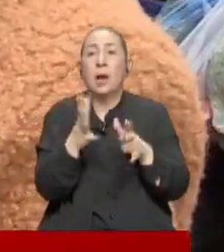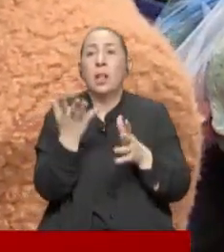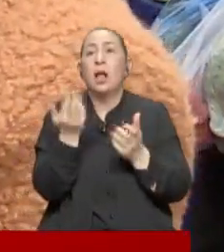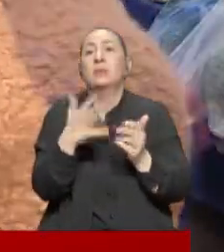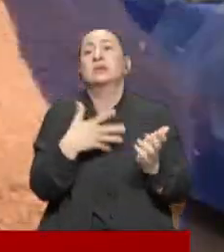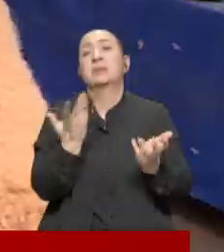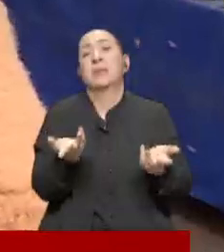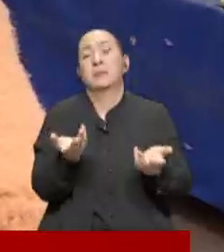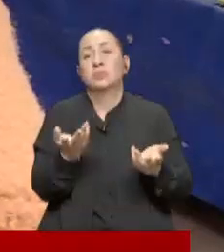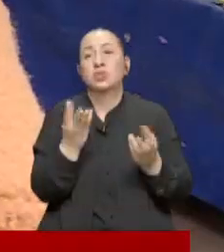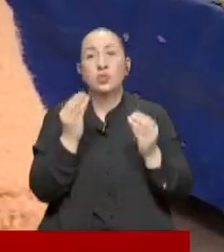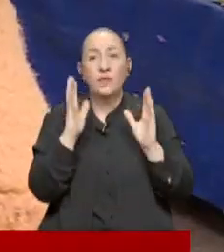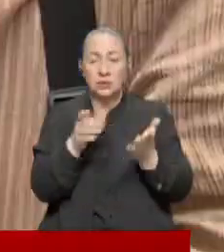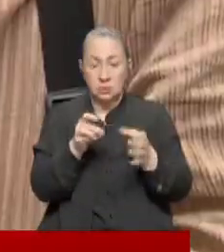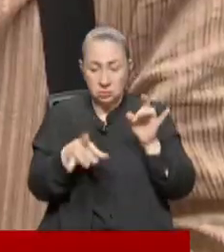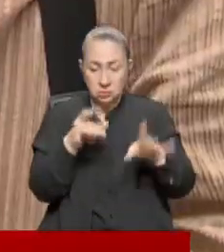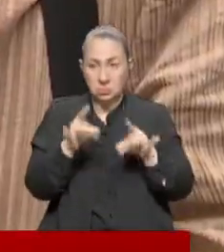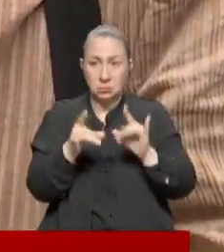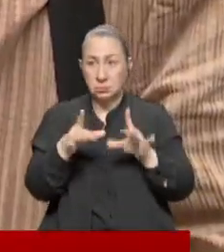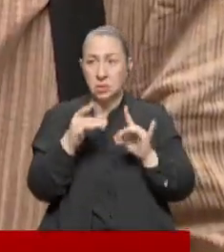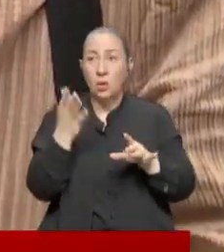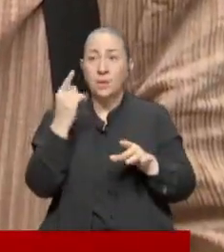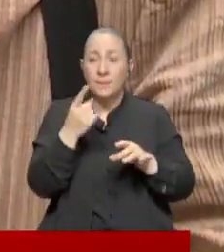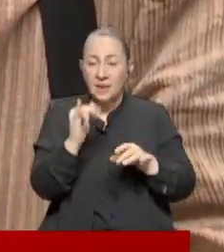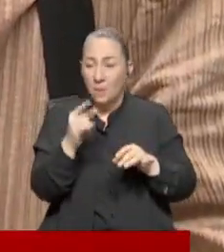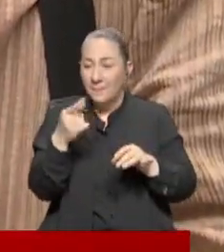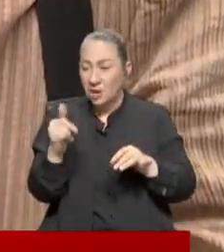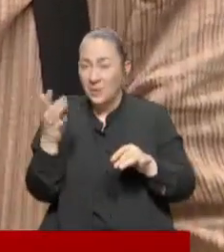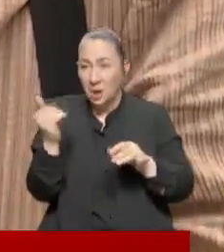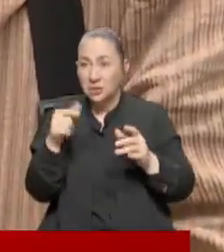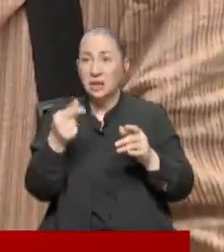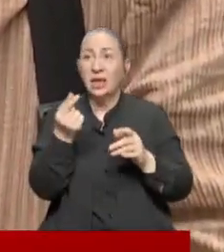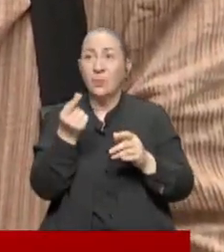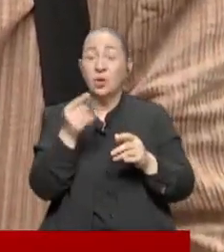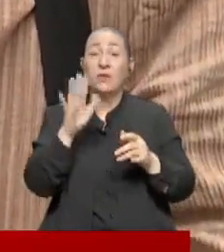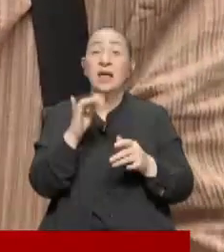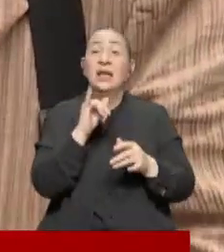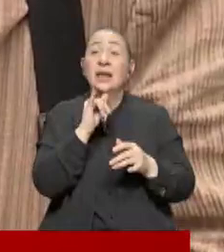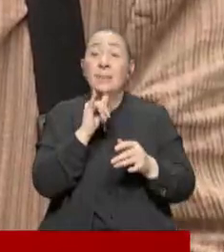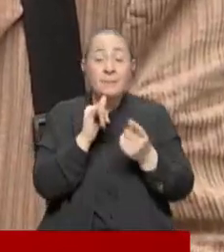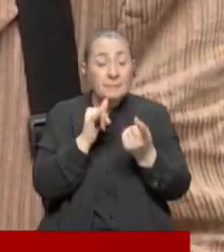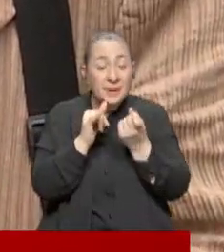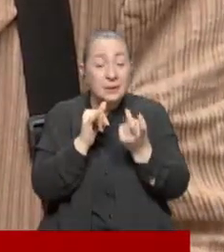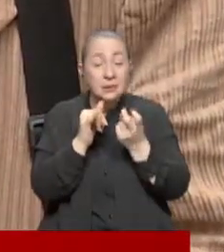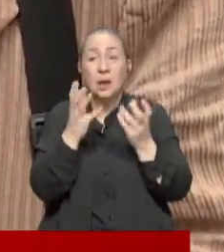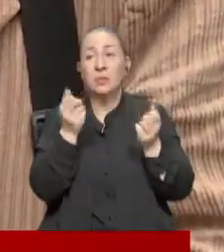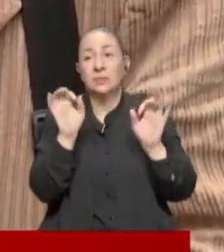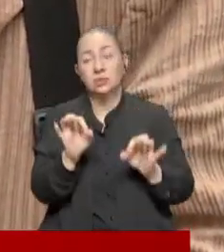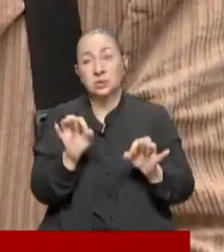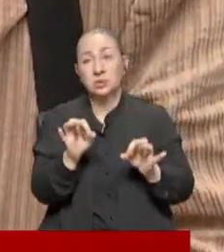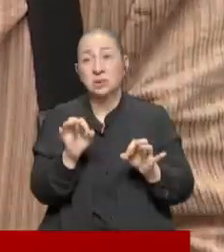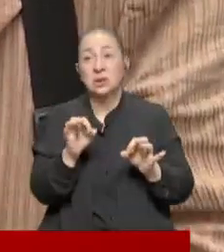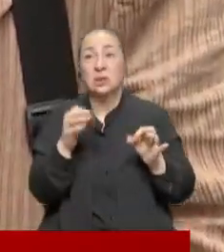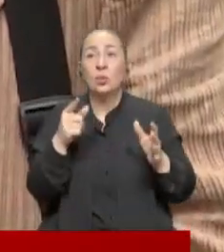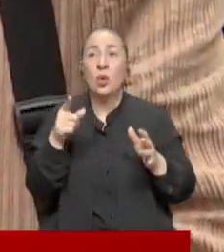diye almak istemedim. Çoğu şeyi çıkarttım. Önceden birer kilo aldığımız ürünlerde yarım kilo veya gram tarzında almaya başlıyoruz.